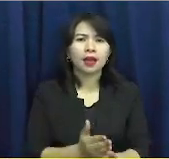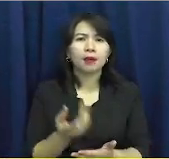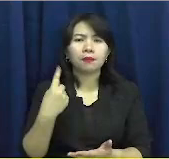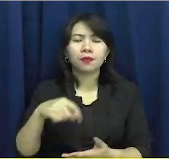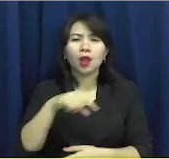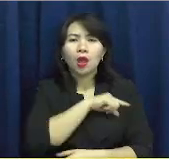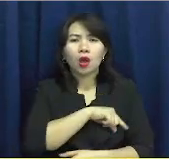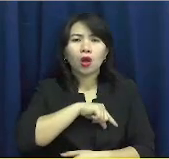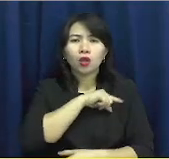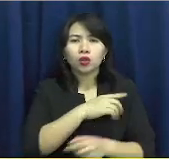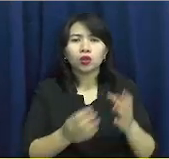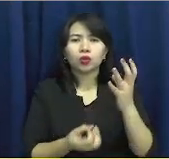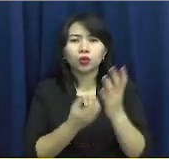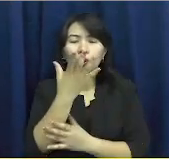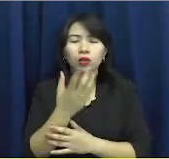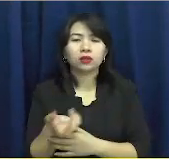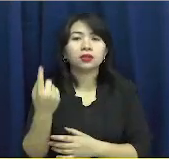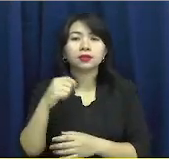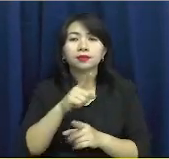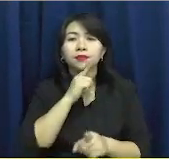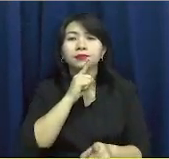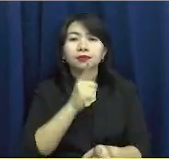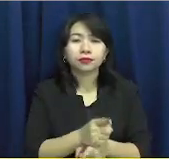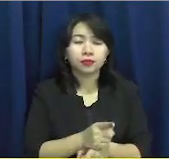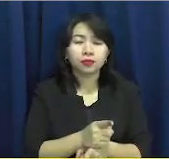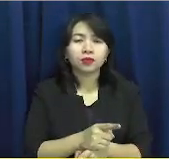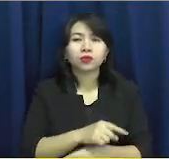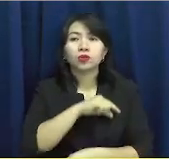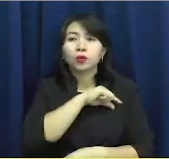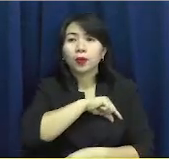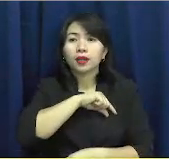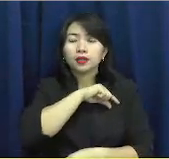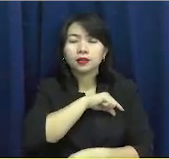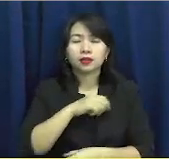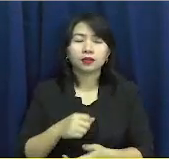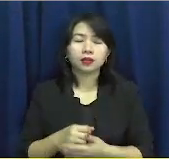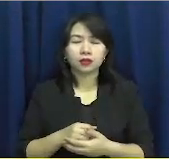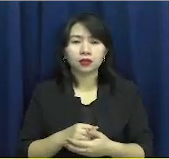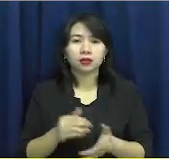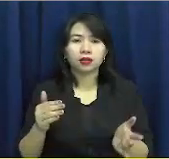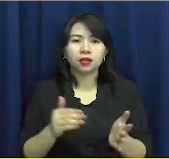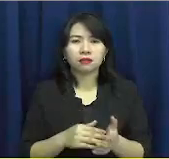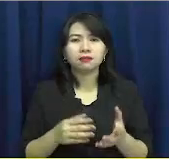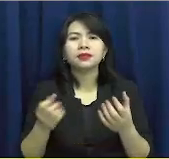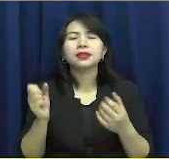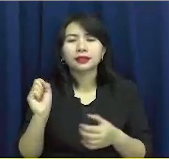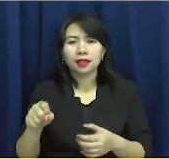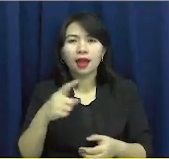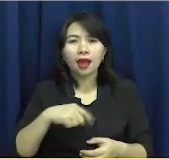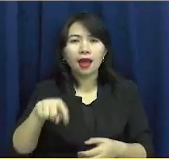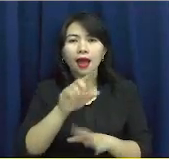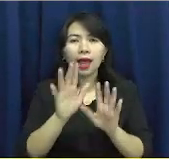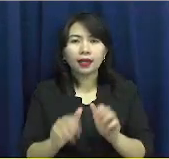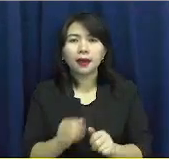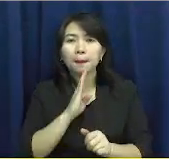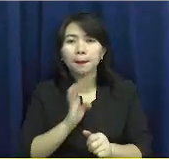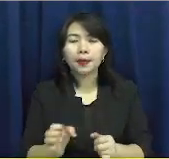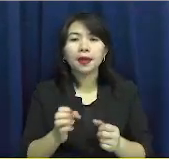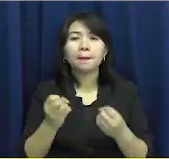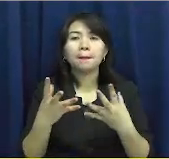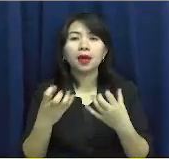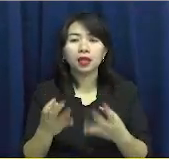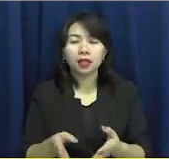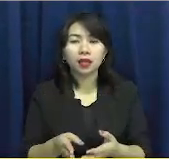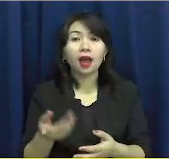genuine quantity, you see, kasi na sinabi ko genuine quantity, pwede rin kasi dumami tayo ng may quality.